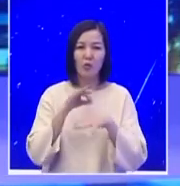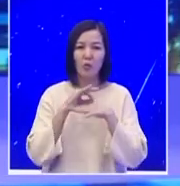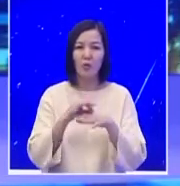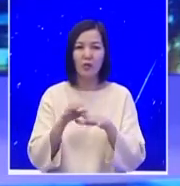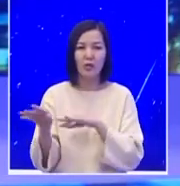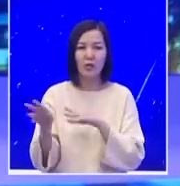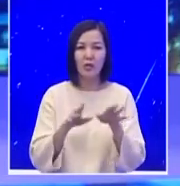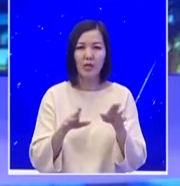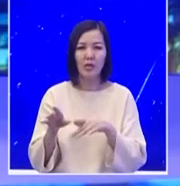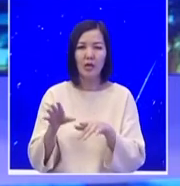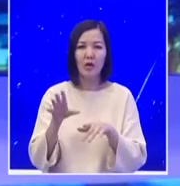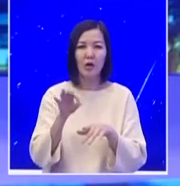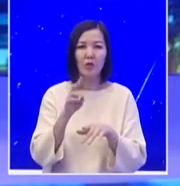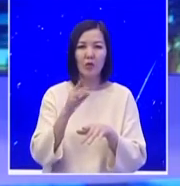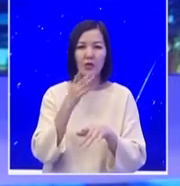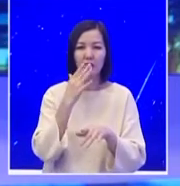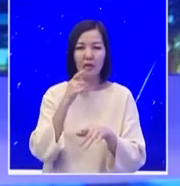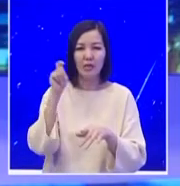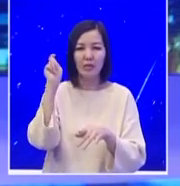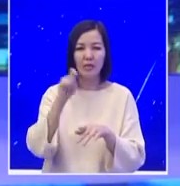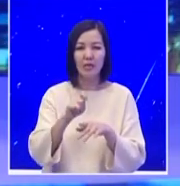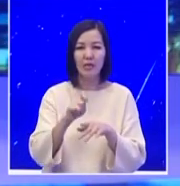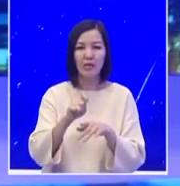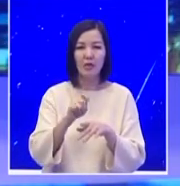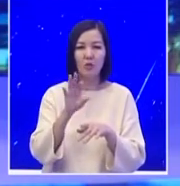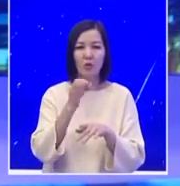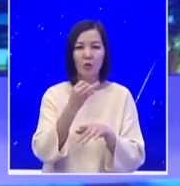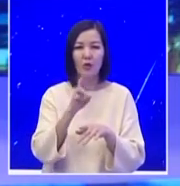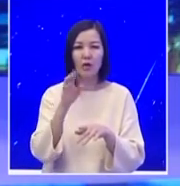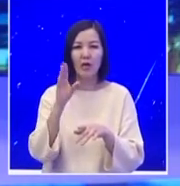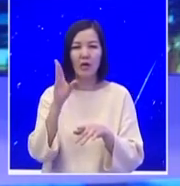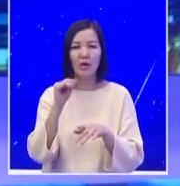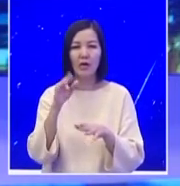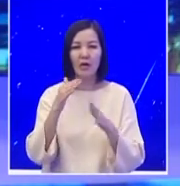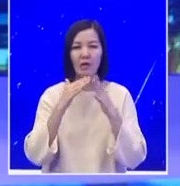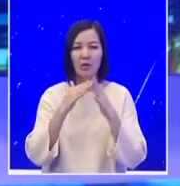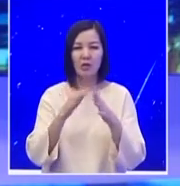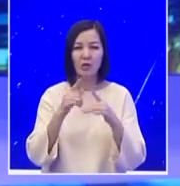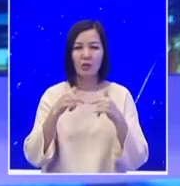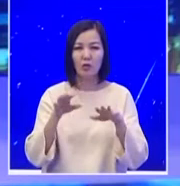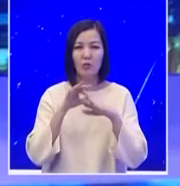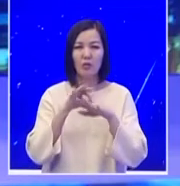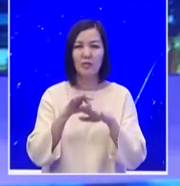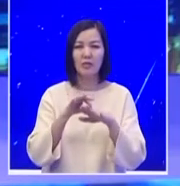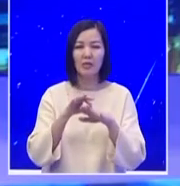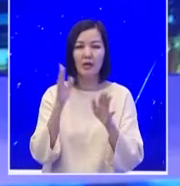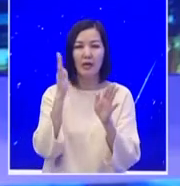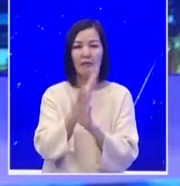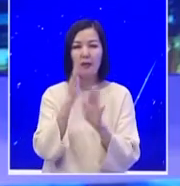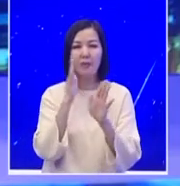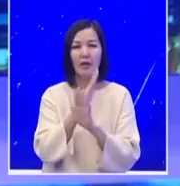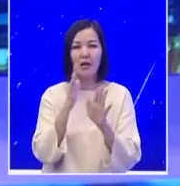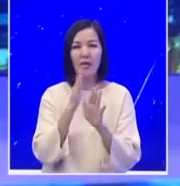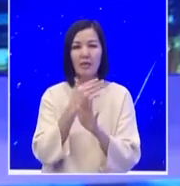облыстағы отандық және алыс жақын шетелдерден көп келетін ойқарағай кешенінде ұйымдастырылды. Бұл аймақ тұмса табиғатымен қысқы